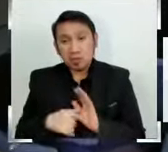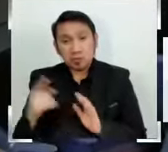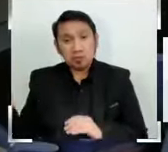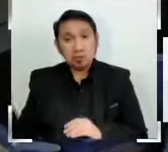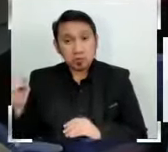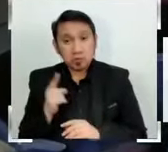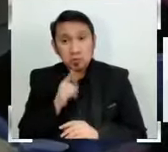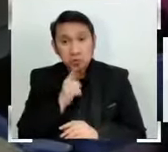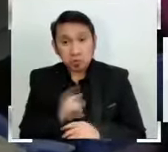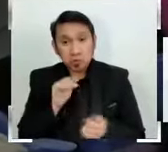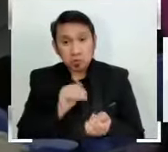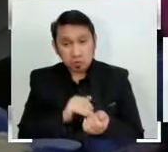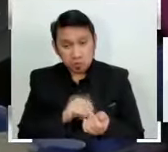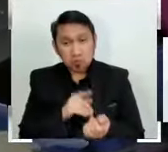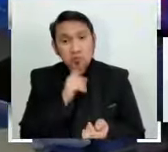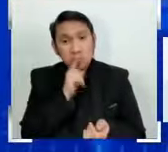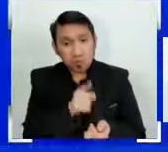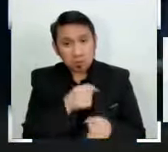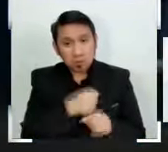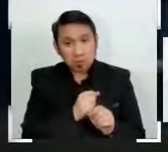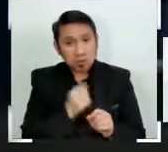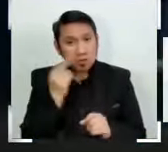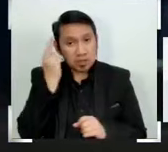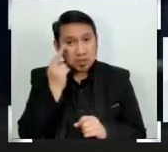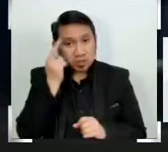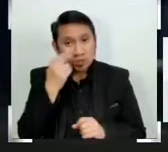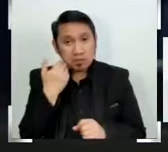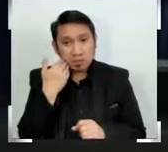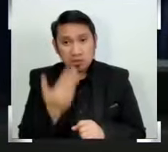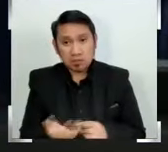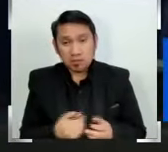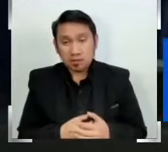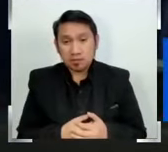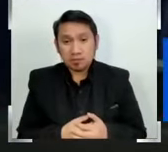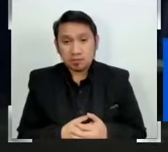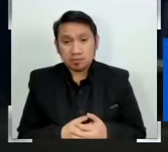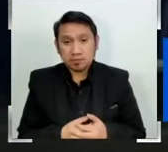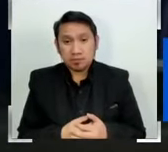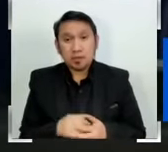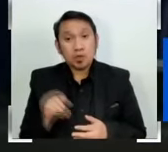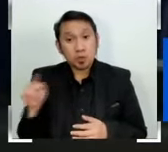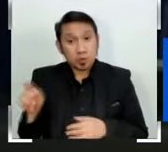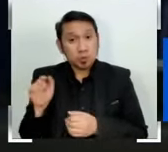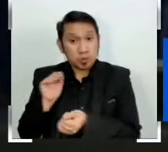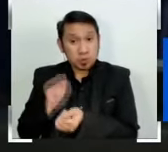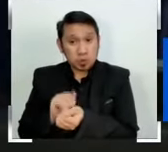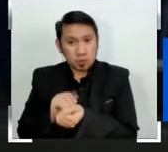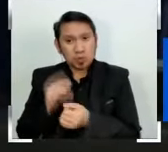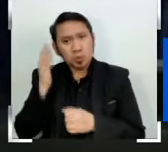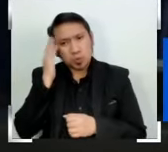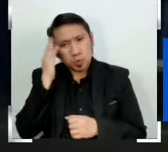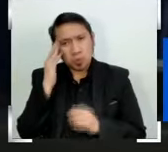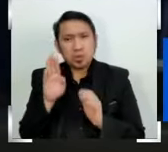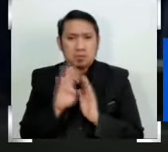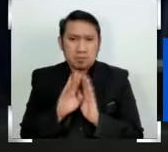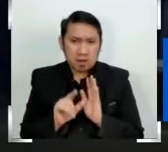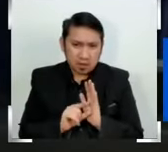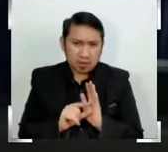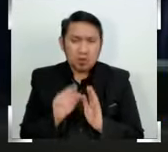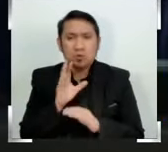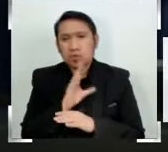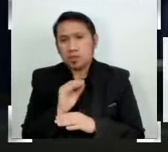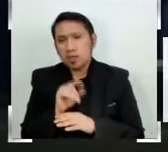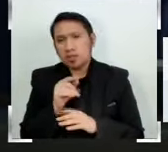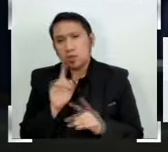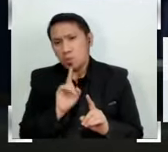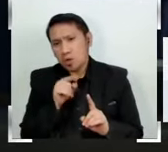physician para kumpirmahin ang sanhi ng pagkamatay. Yung mismong attending physician po knows the background at yung estado po ng